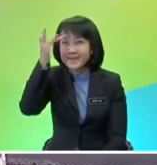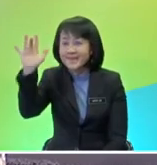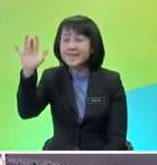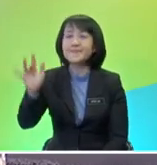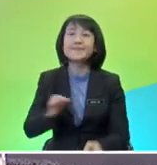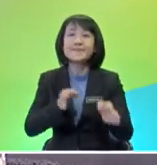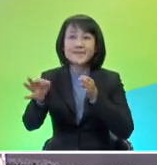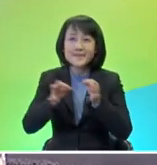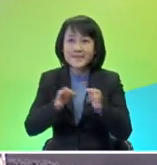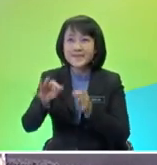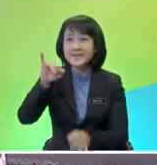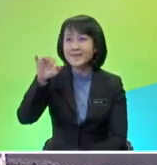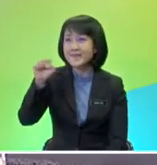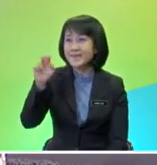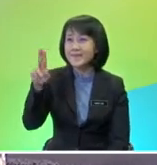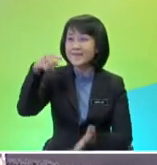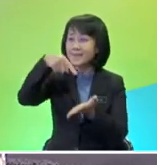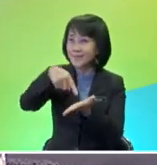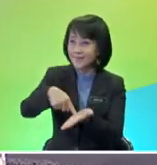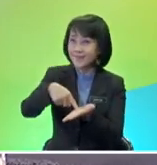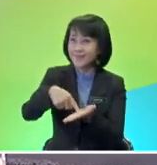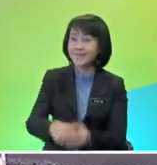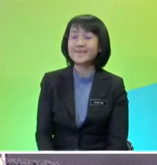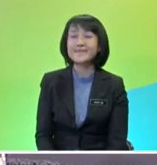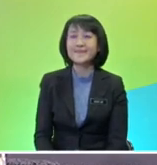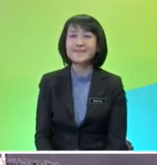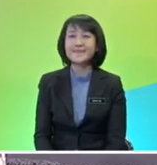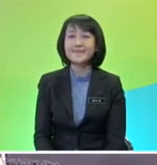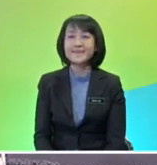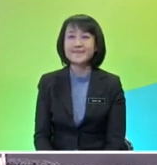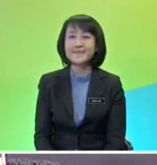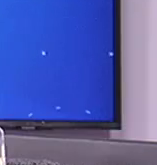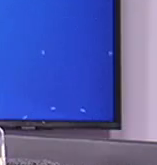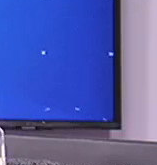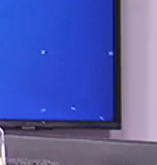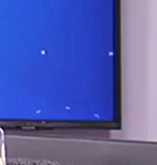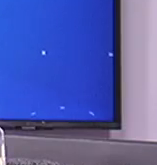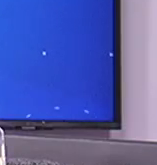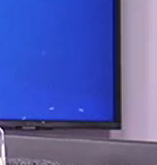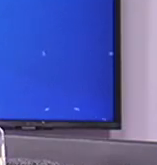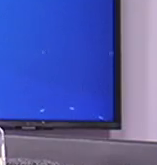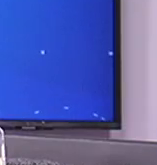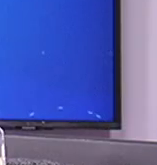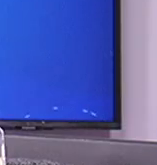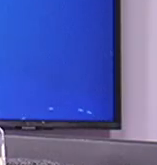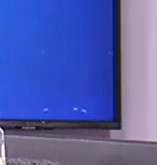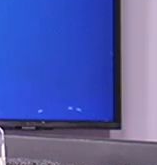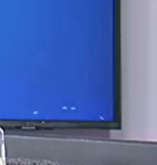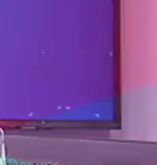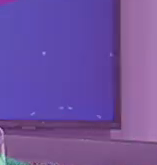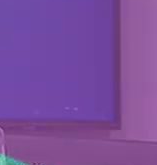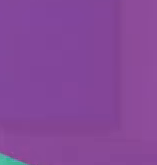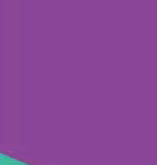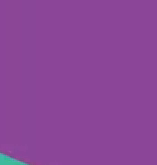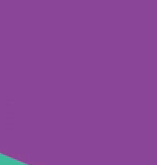Yang mana ialah guru yang akan mengajar kita kali ini bagi mata pelajaran saya. Siapakah beliau? Jom kita tengok profil guru hari ini.